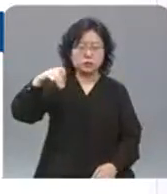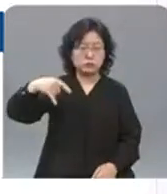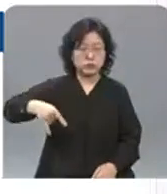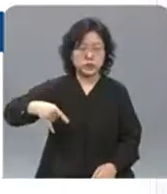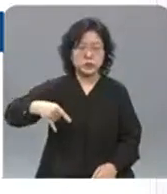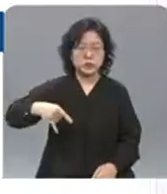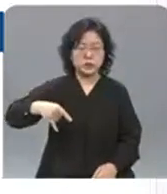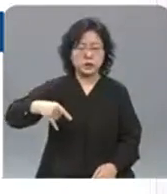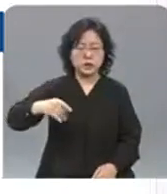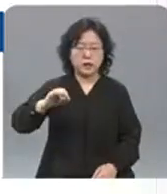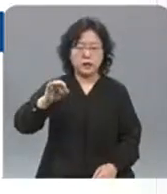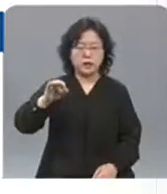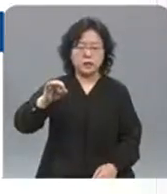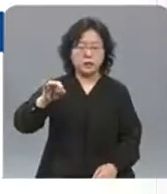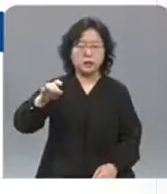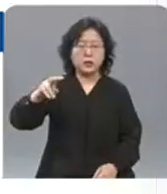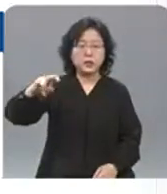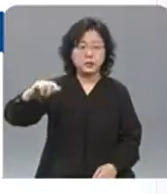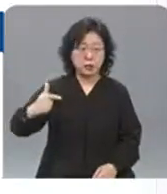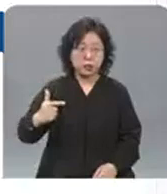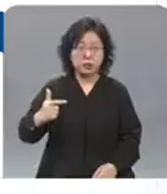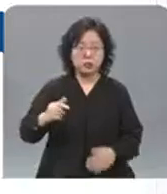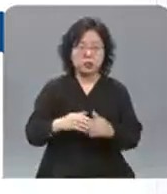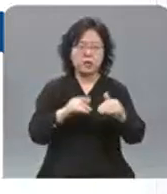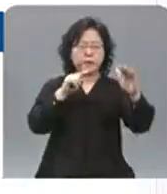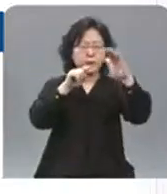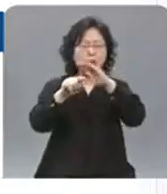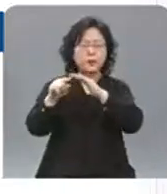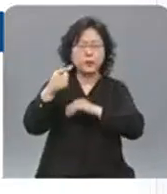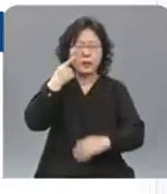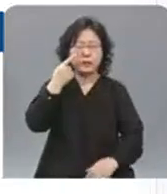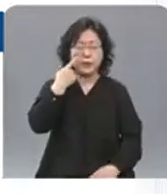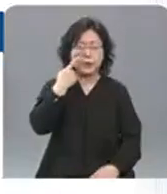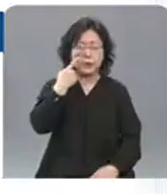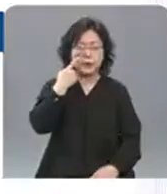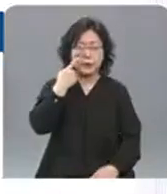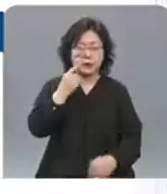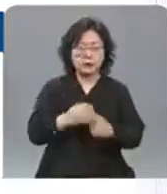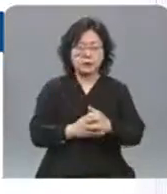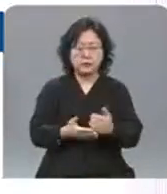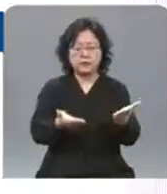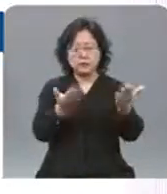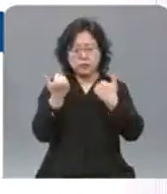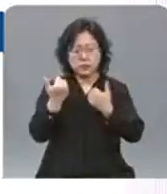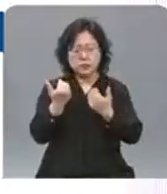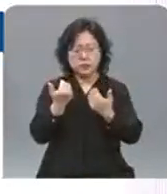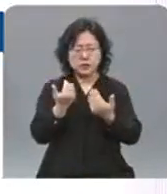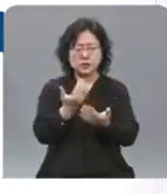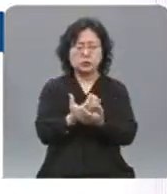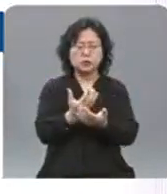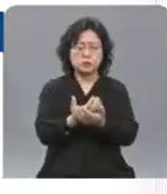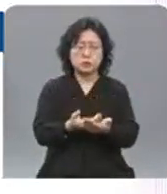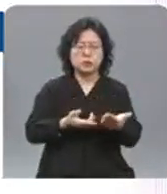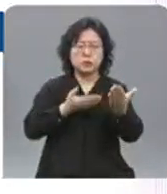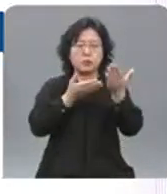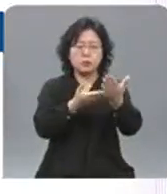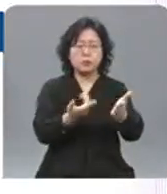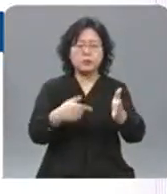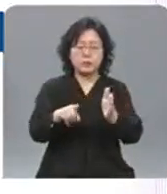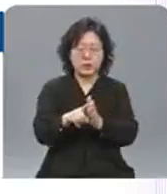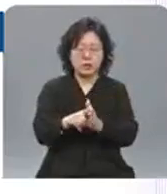군위 그리고 비슷한 예천군 한번 현장도 방문해서 유치 의향서를 내기